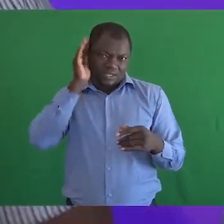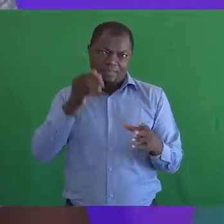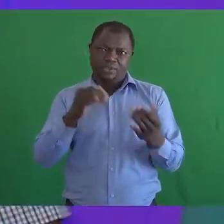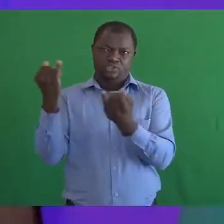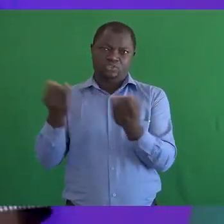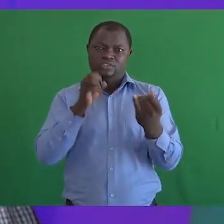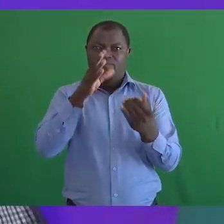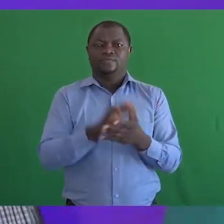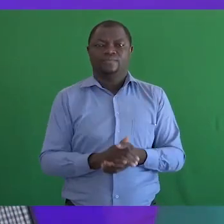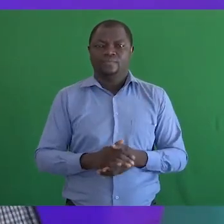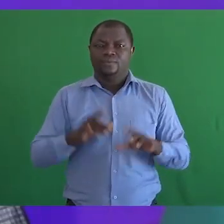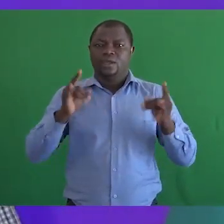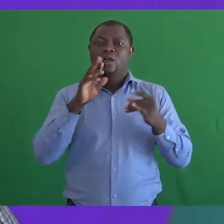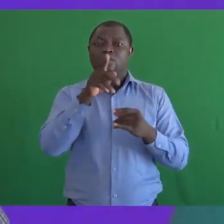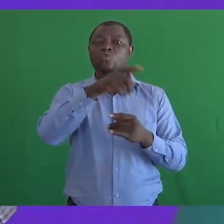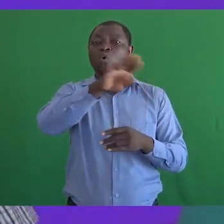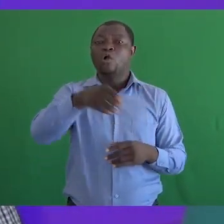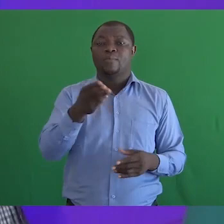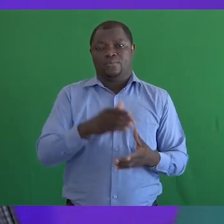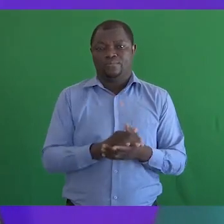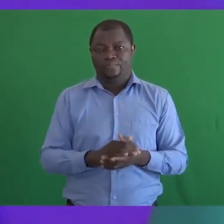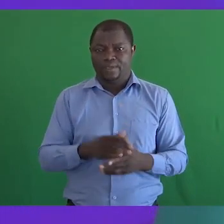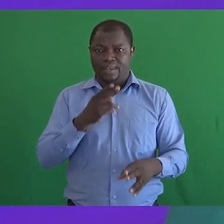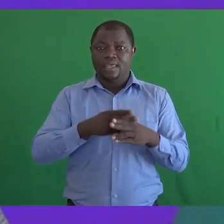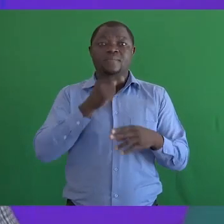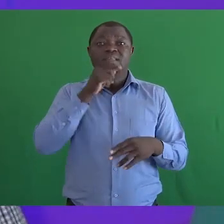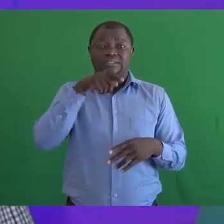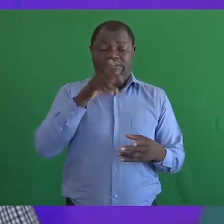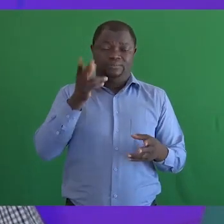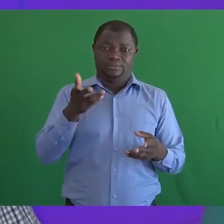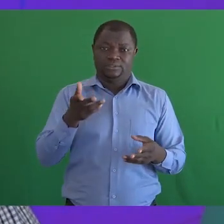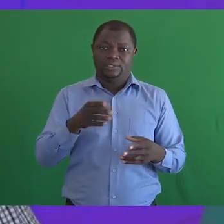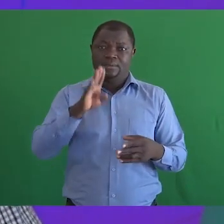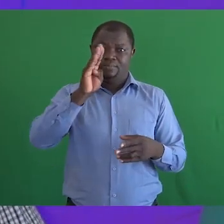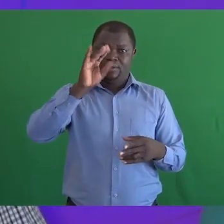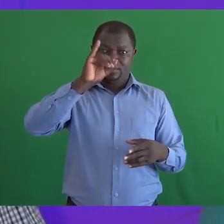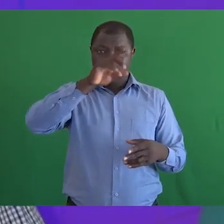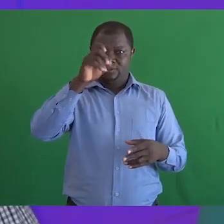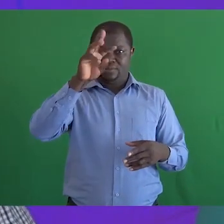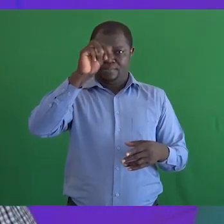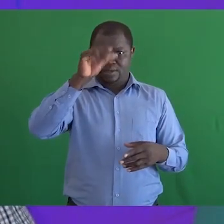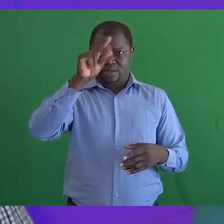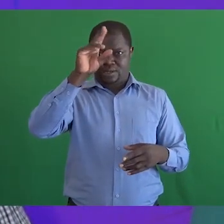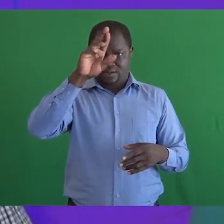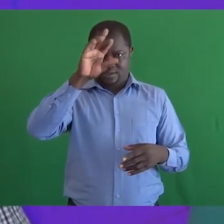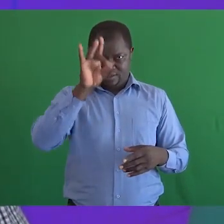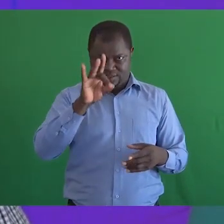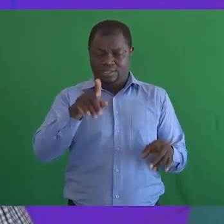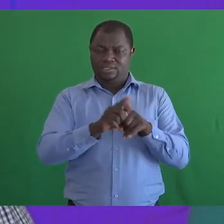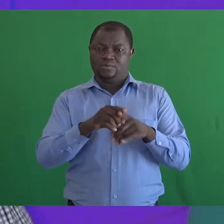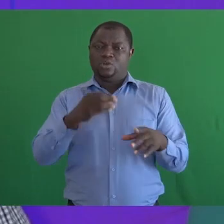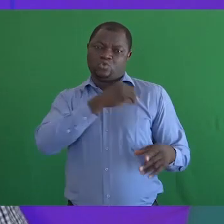ndouya pamuri makadini vadikano vatereri inini ndinonzi Bismarck Mateveke ndiri chiremba